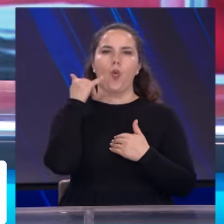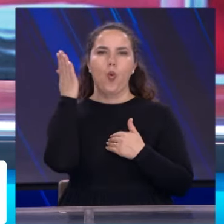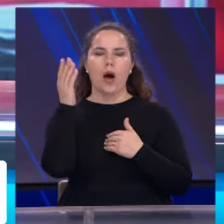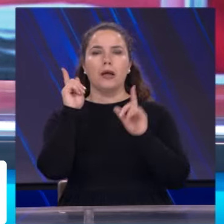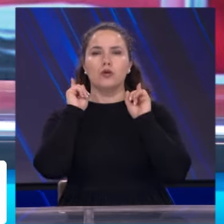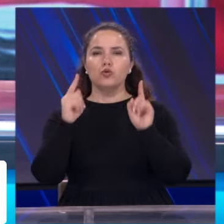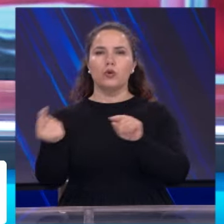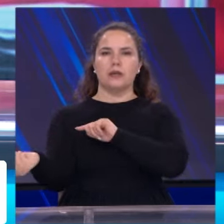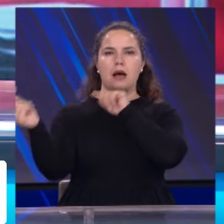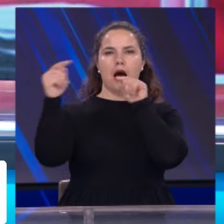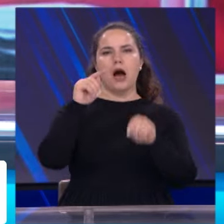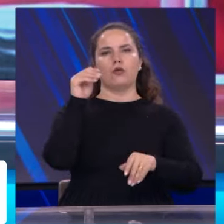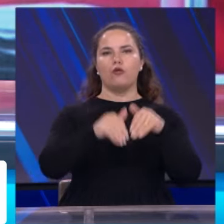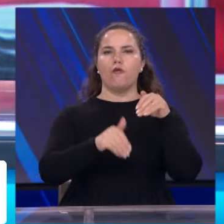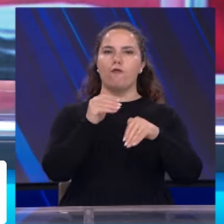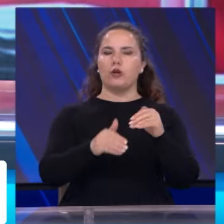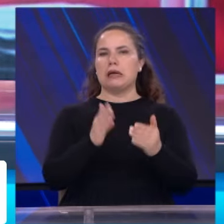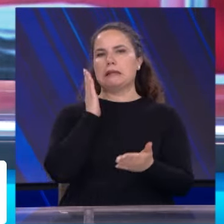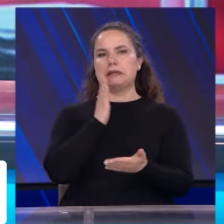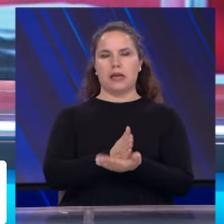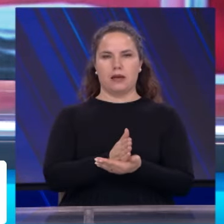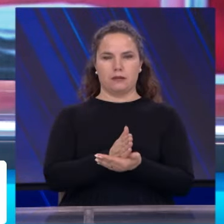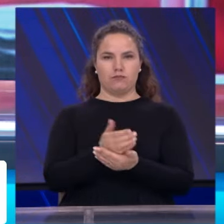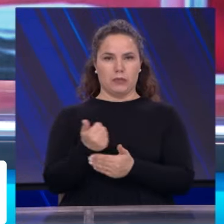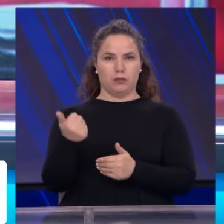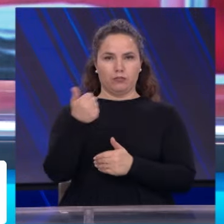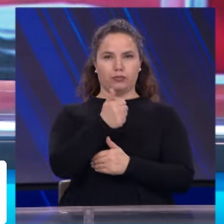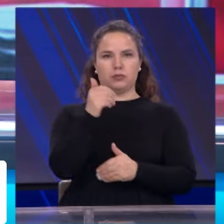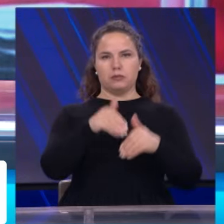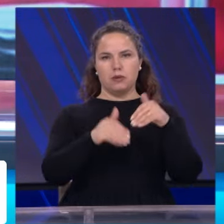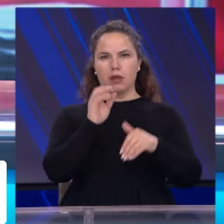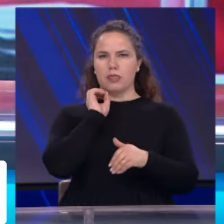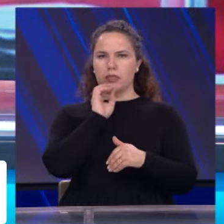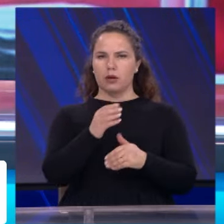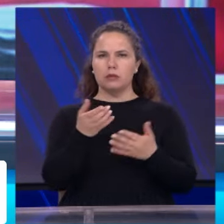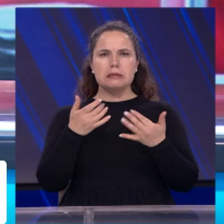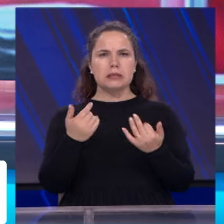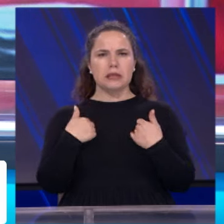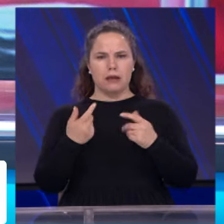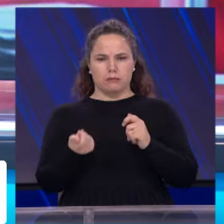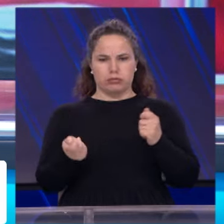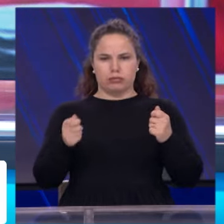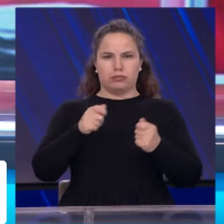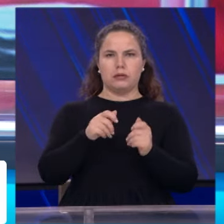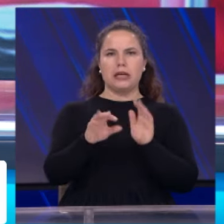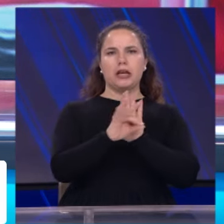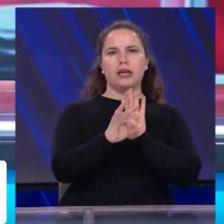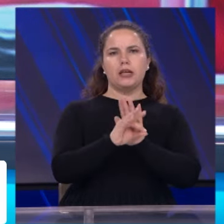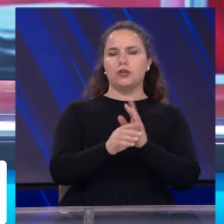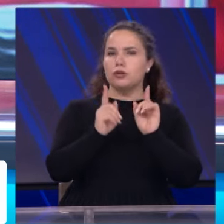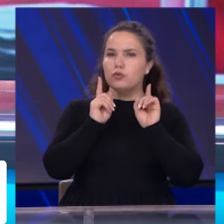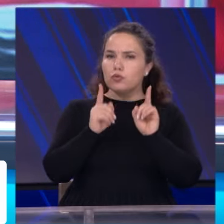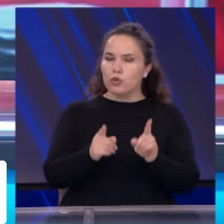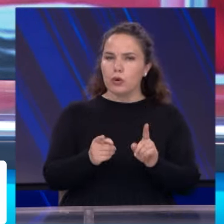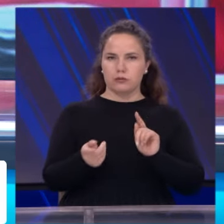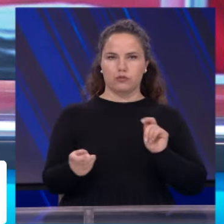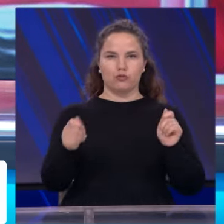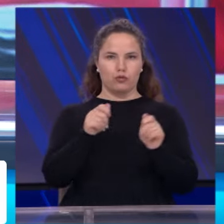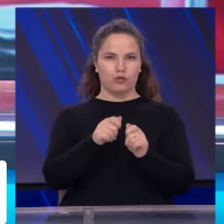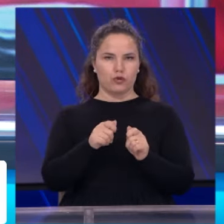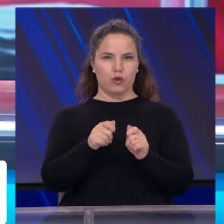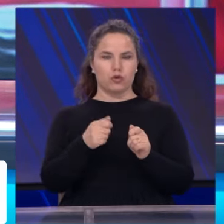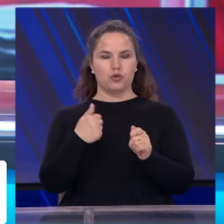ardhshme. Komisioneri shtetëror Ilirian Celibashi thotë se përmbushja e boshllëqeve ligjore i takon Komisionit të Reformës, të cilit i